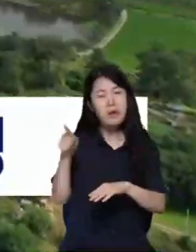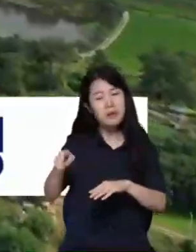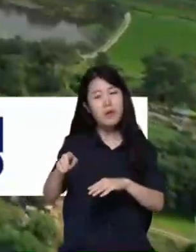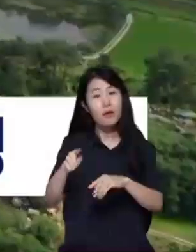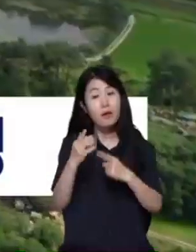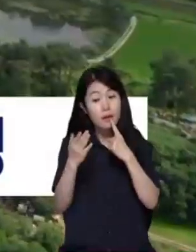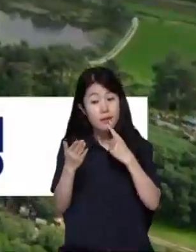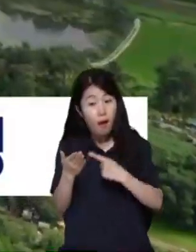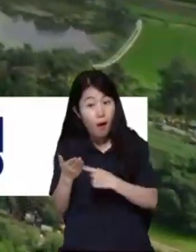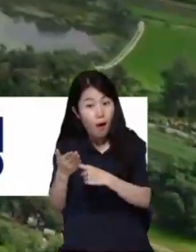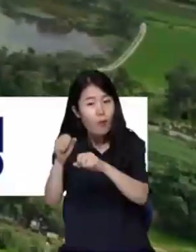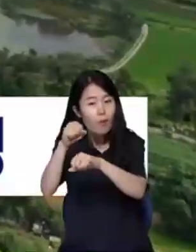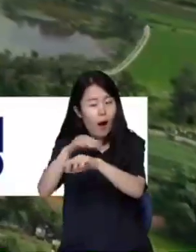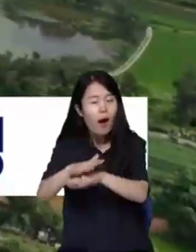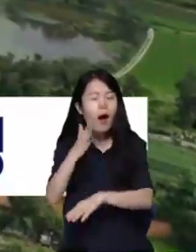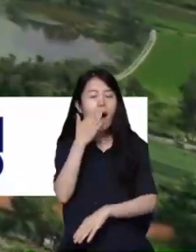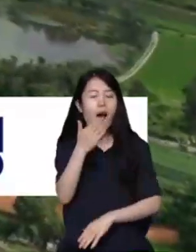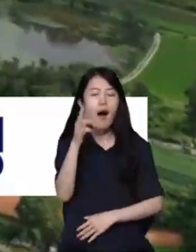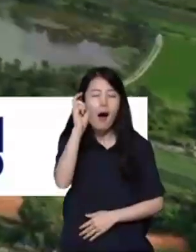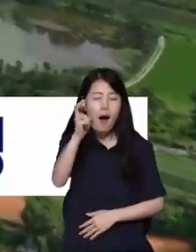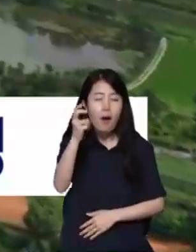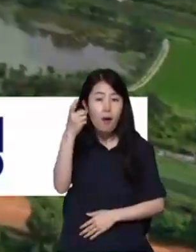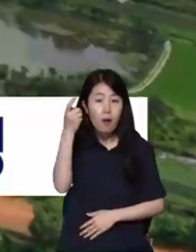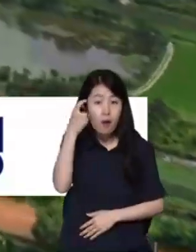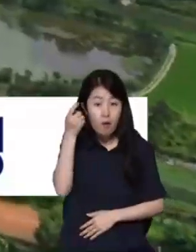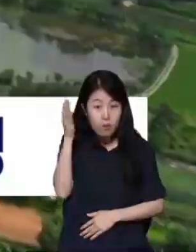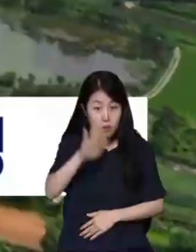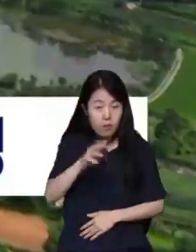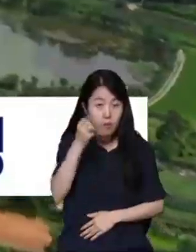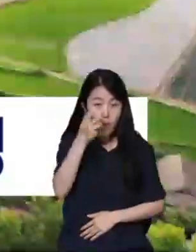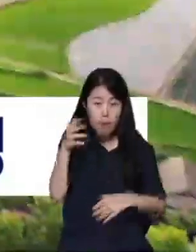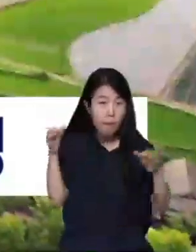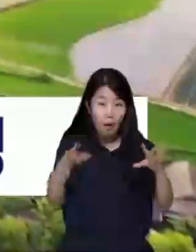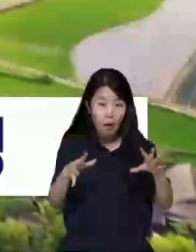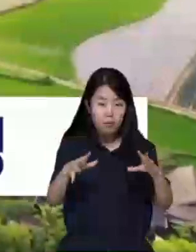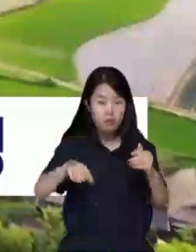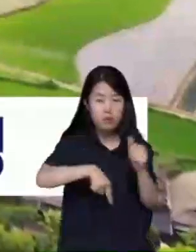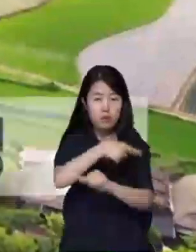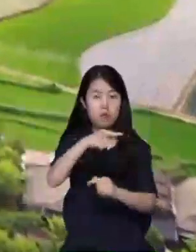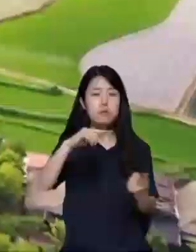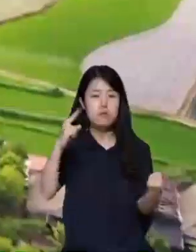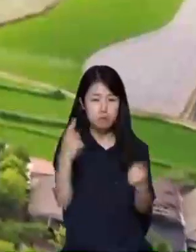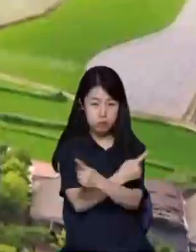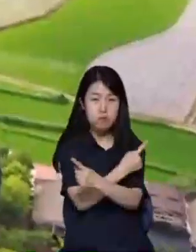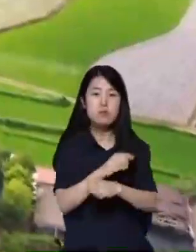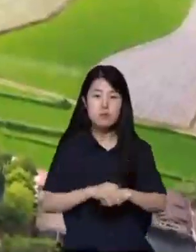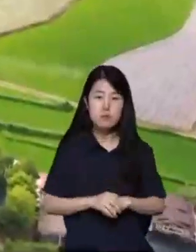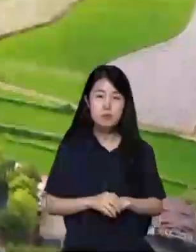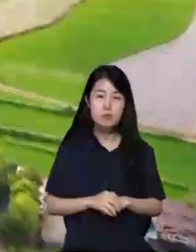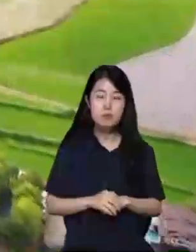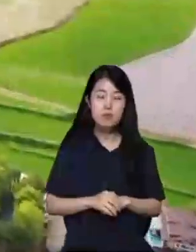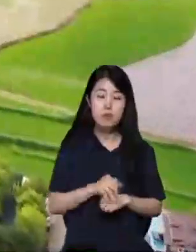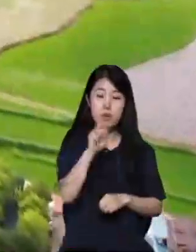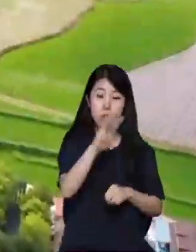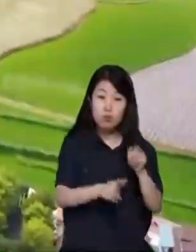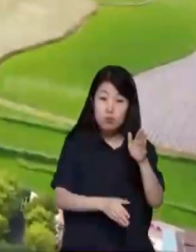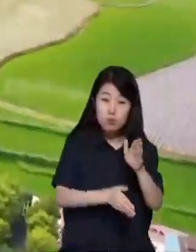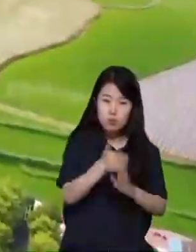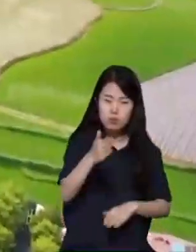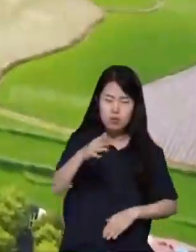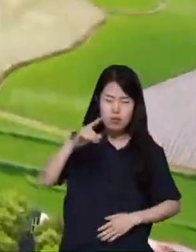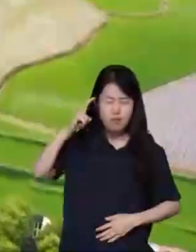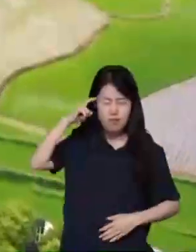백지와 수순이라는 관측도 나왔지만 8개월 만에 입장이 뒤집힌 겁니다 광주시는 즉각 반발하고